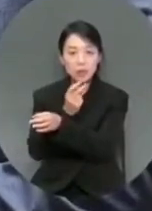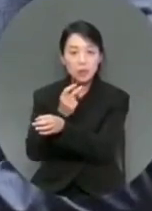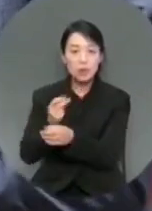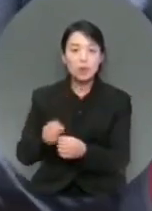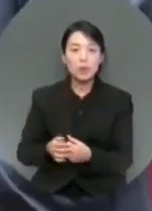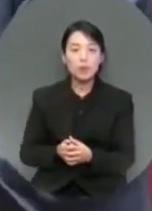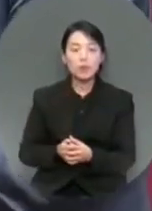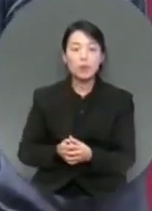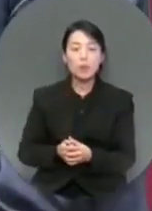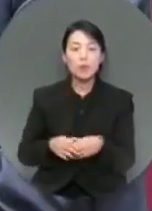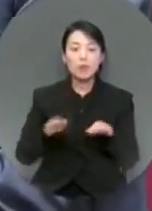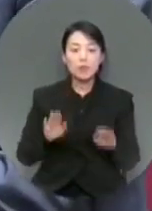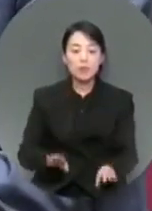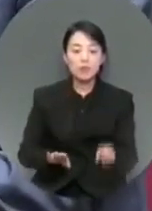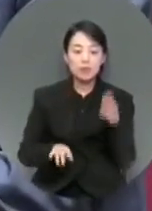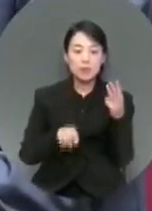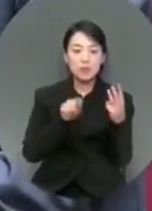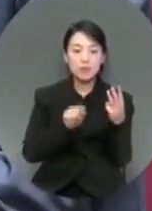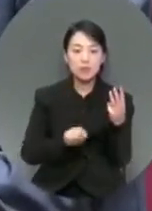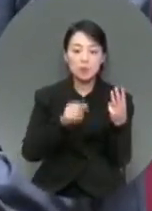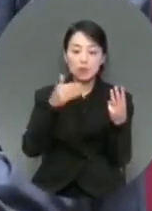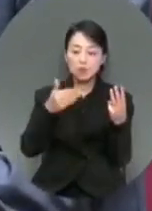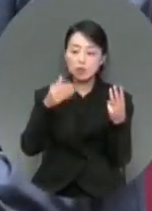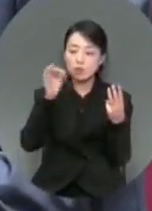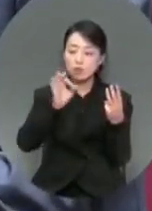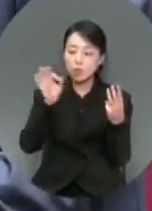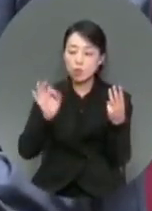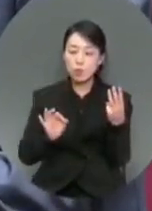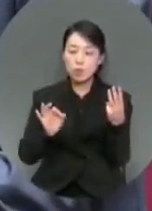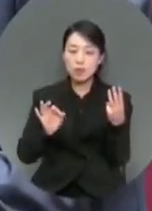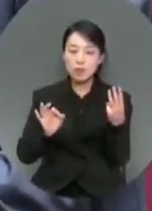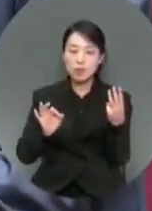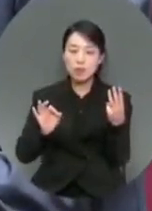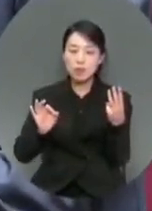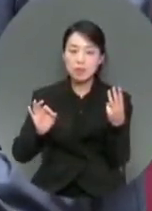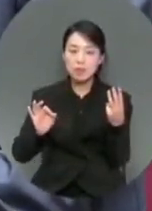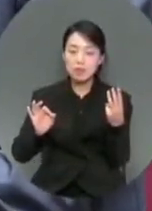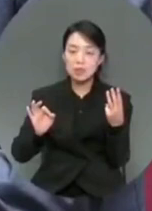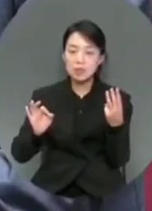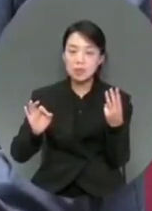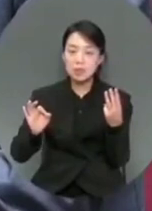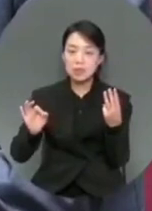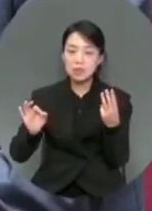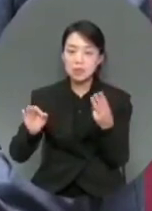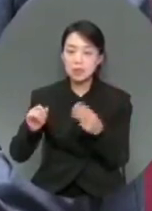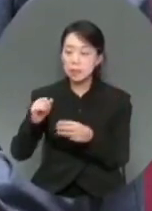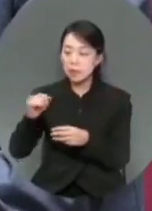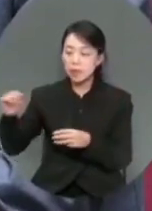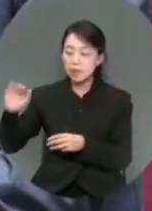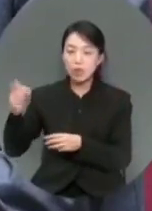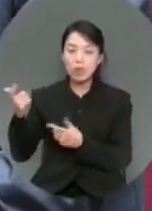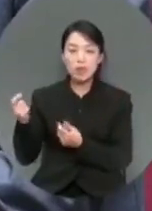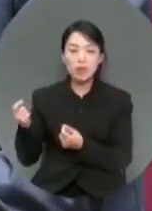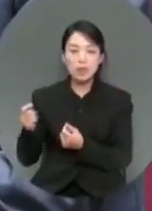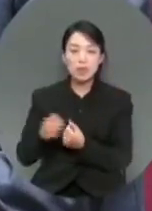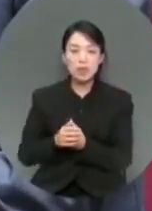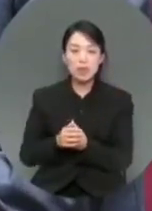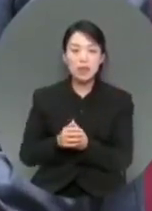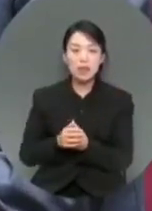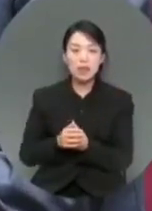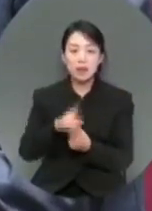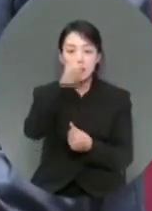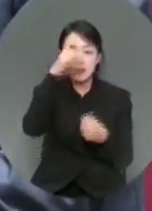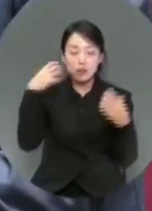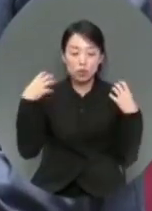말하자면 지금 3.9% 정도 마이너스 될 가능성이 있지 않습니까? 예. 그죠? 그러면 그 정부가 재정 유치 기준으로